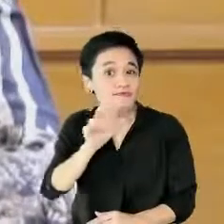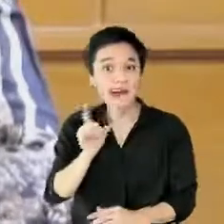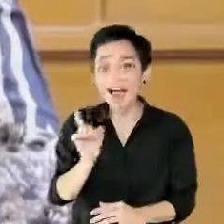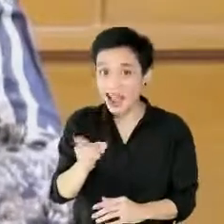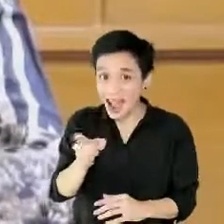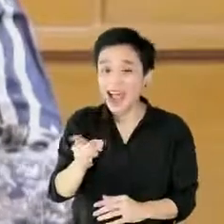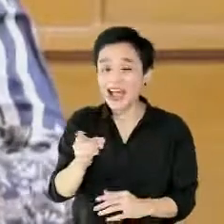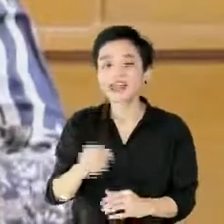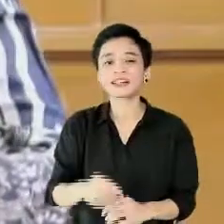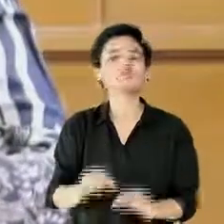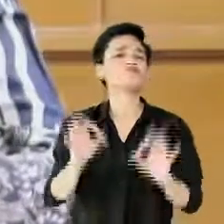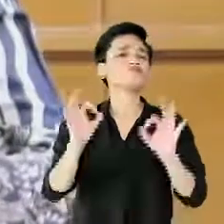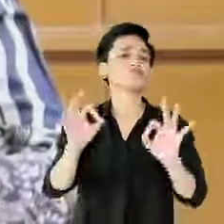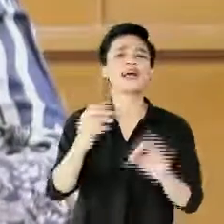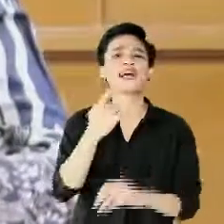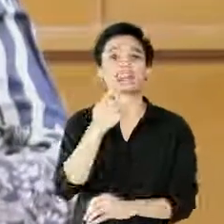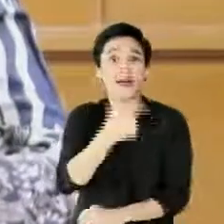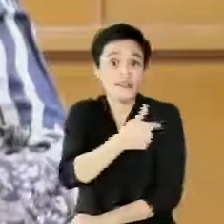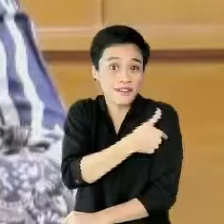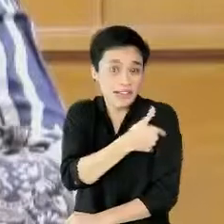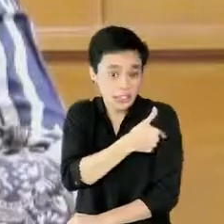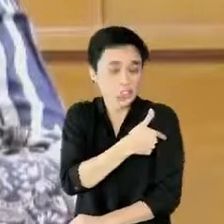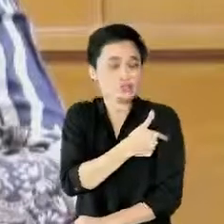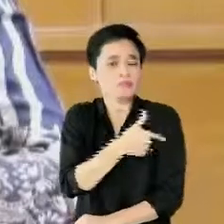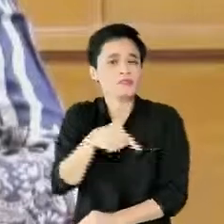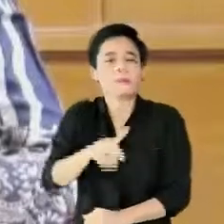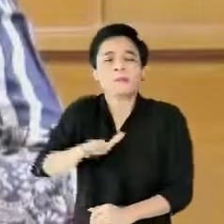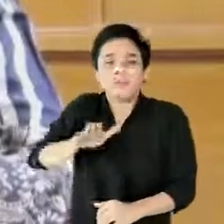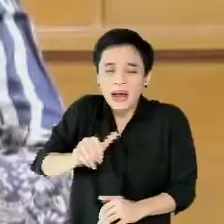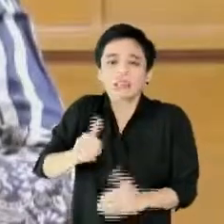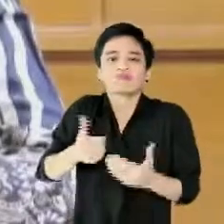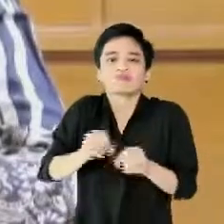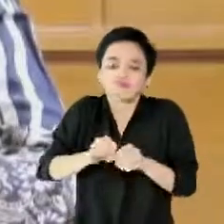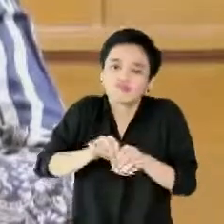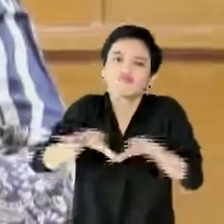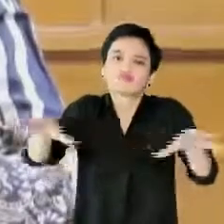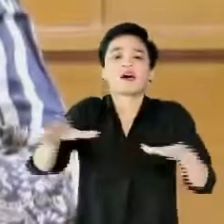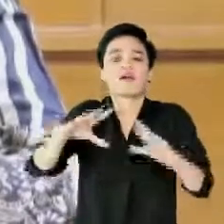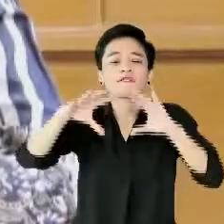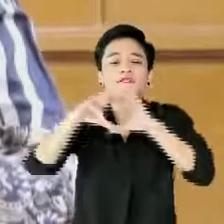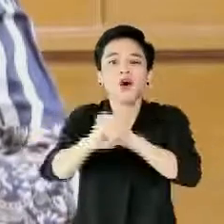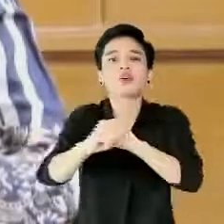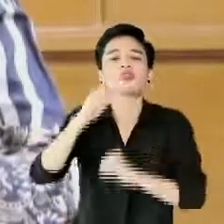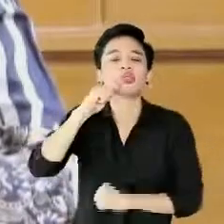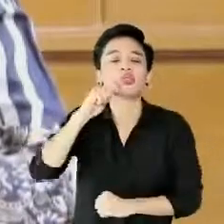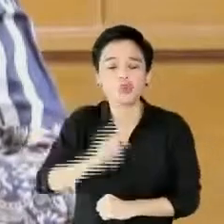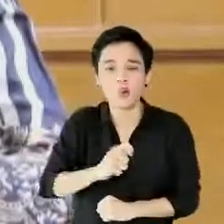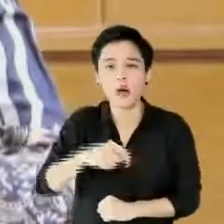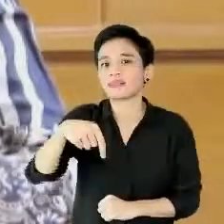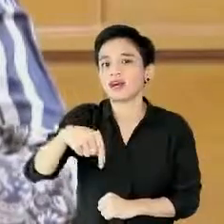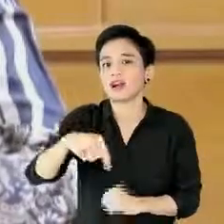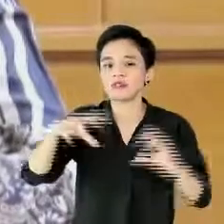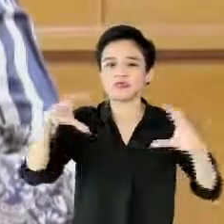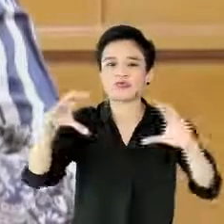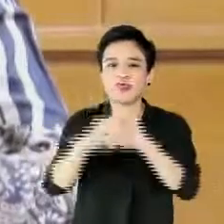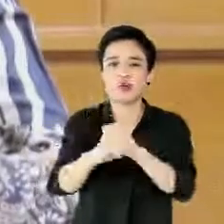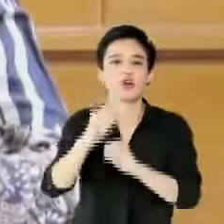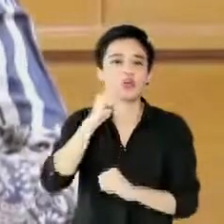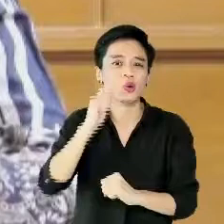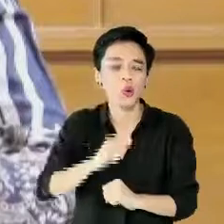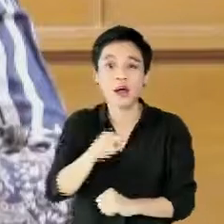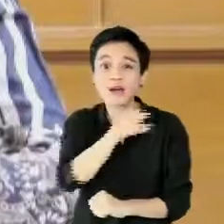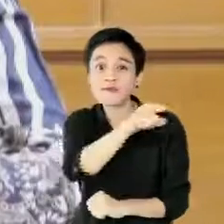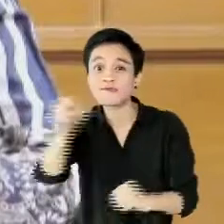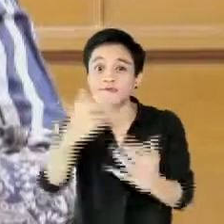silahkan khusus untuk vaksinasi kita masih ingin menggenjot terutamanya untuk lansia Jadi kami mengajak segenap masyarakat